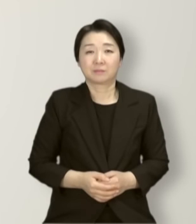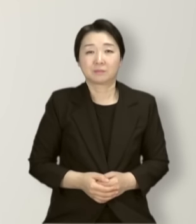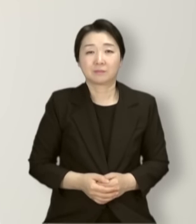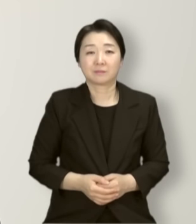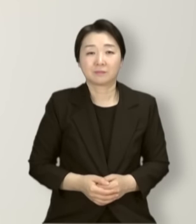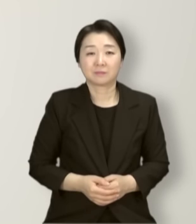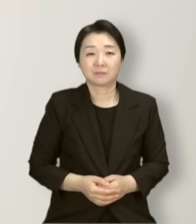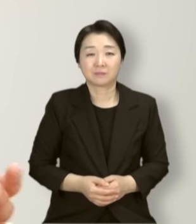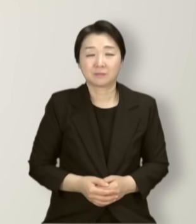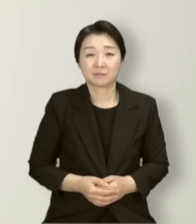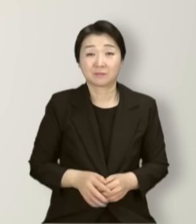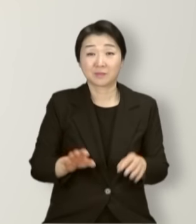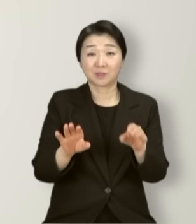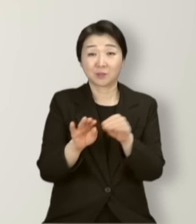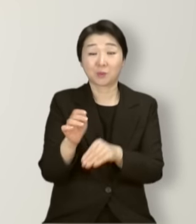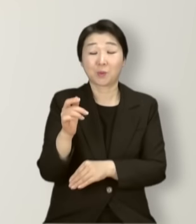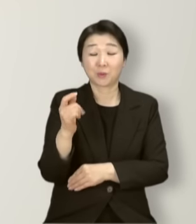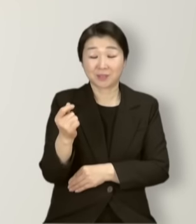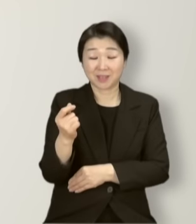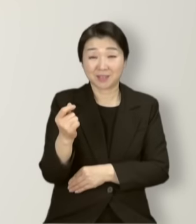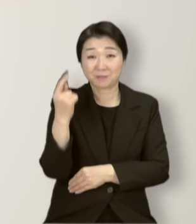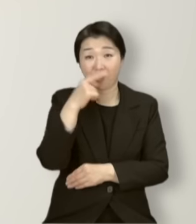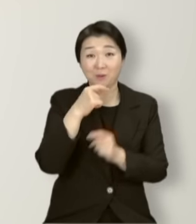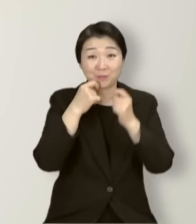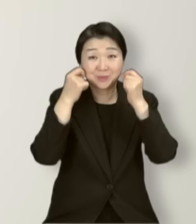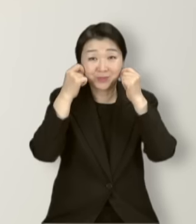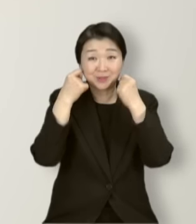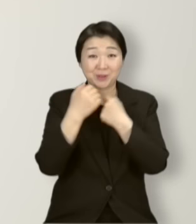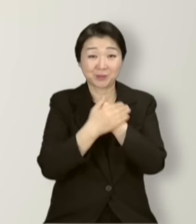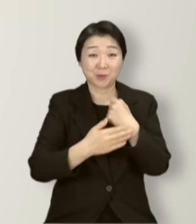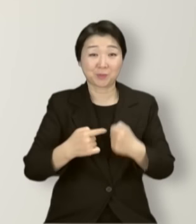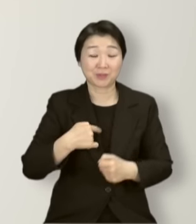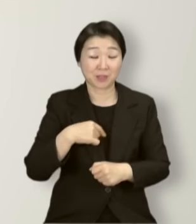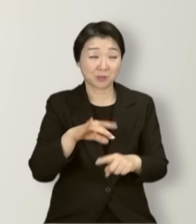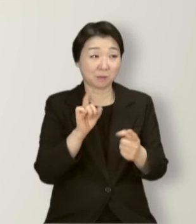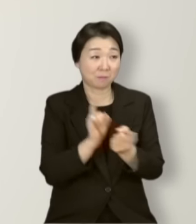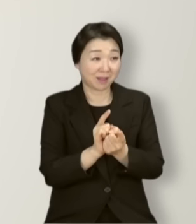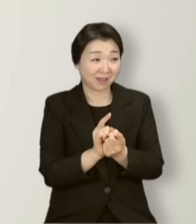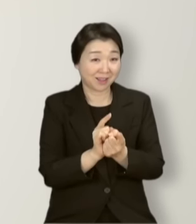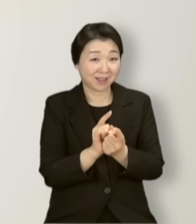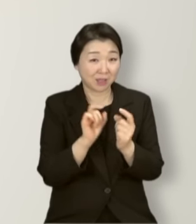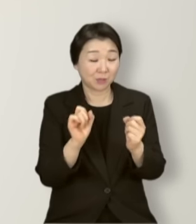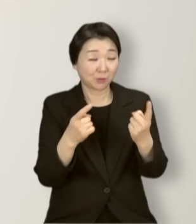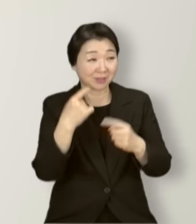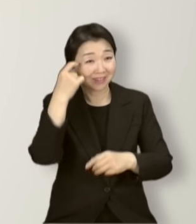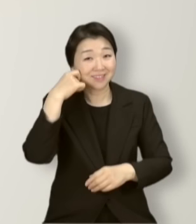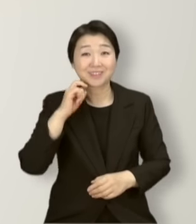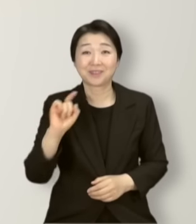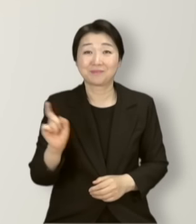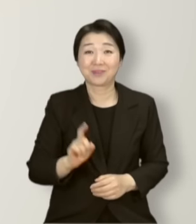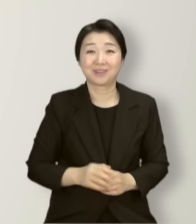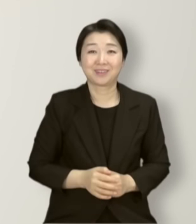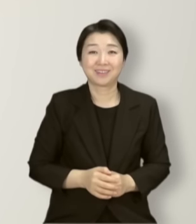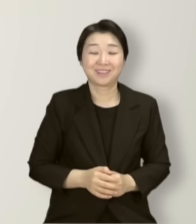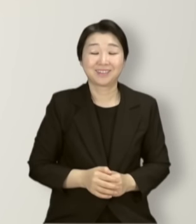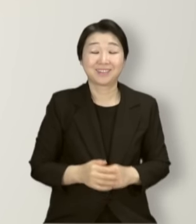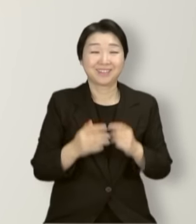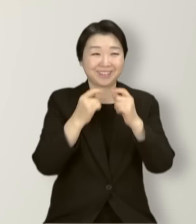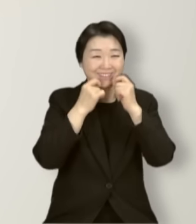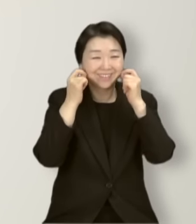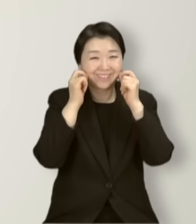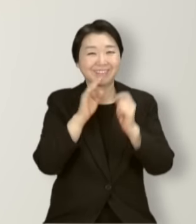총장님의 환한 미소로 인해서 저도 처음 뵙자마자 느낀 건데 미소가